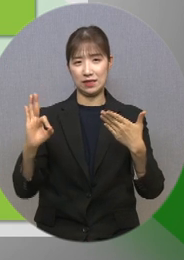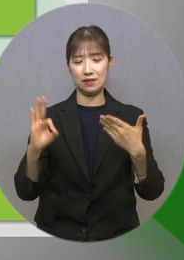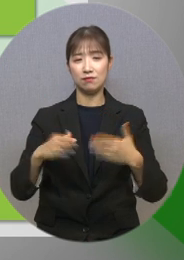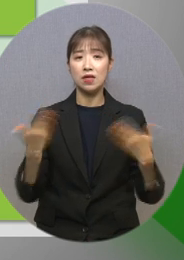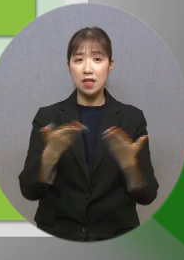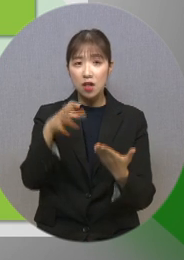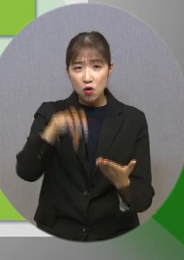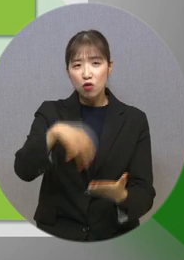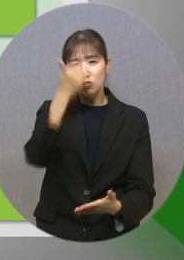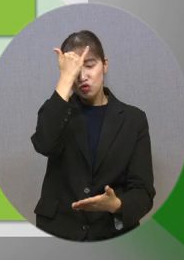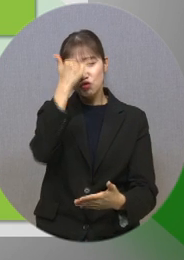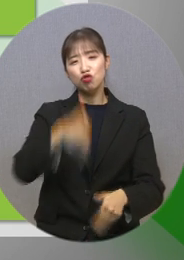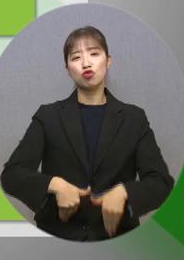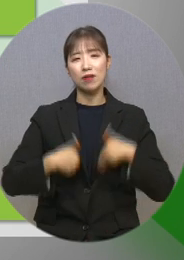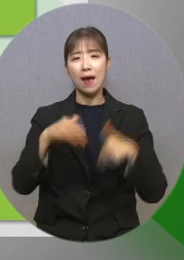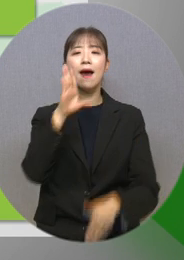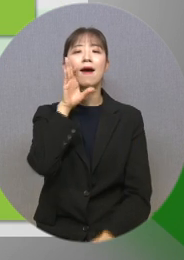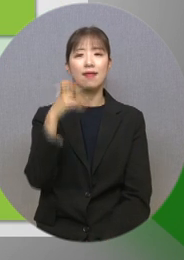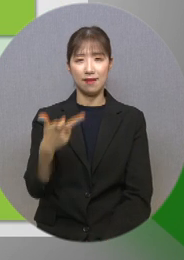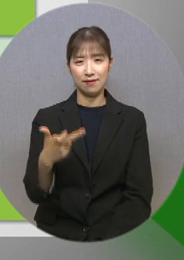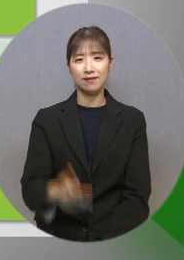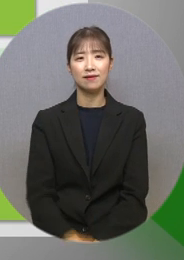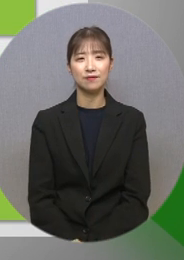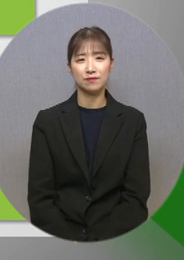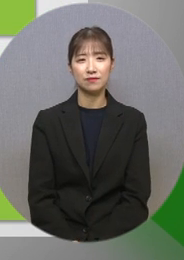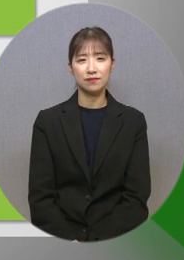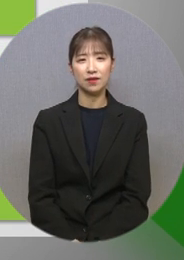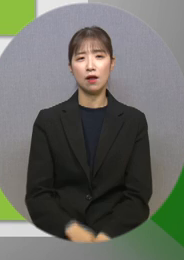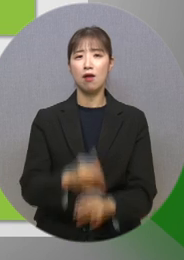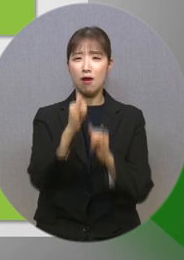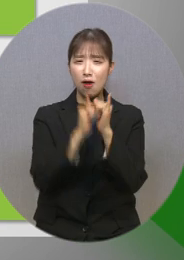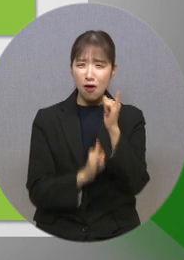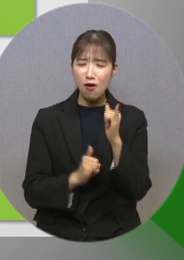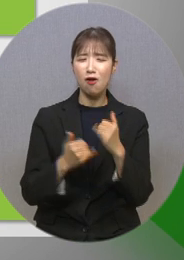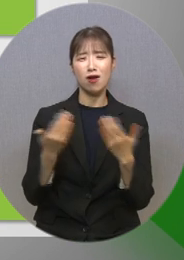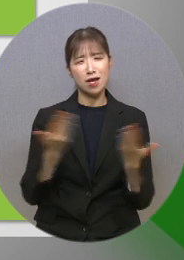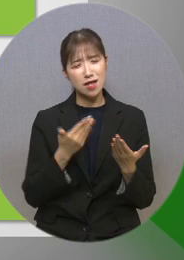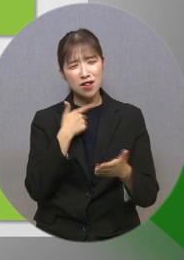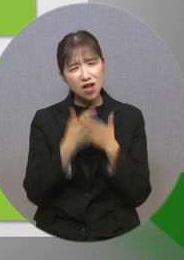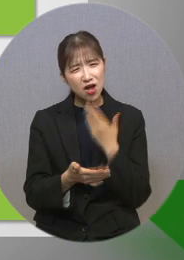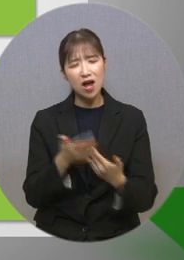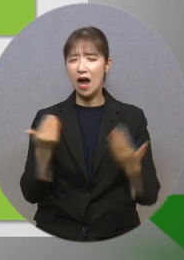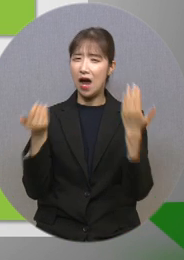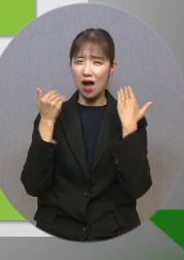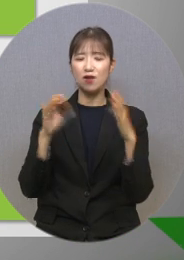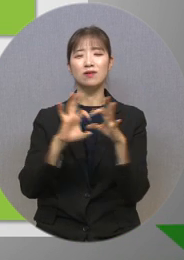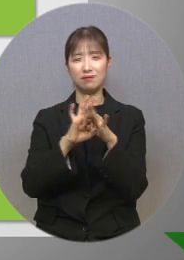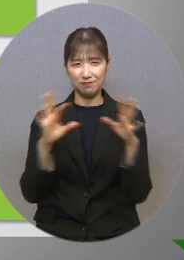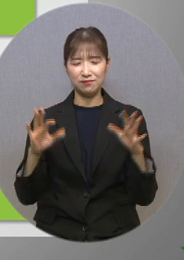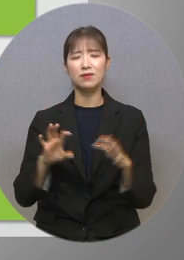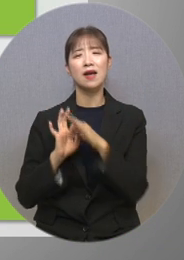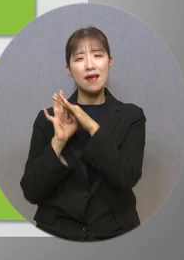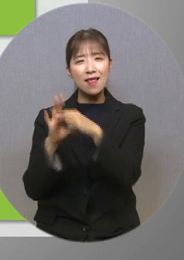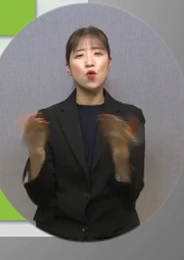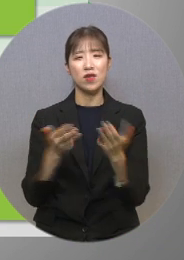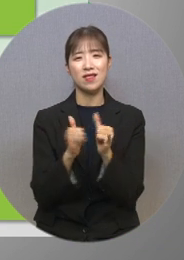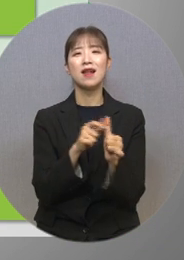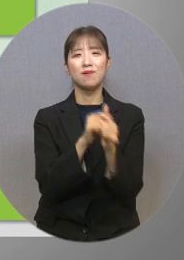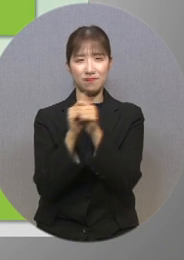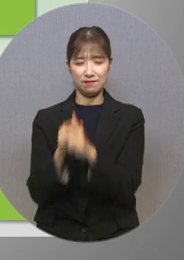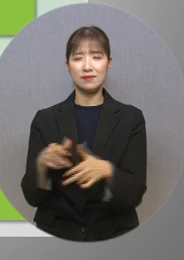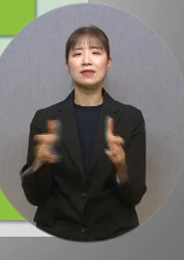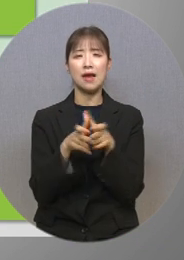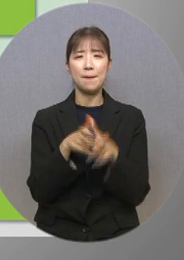근무지는 충청남도 아산시입니다. 경력과 학력은 무관하며 상용직을 채용합니다. 장애인만